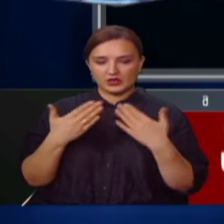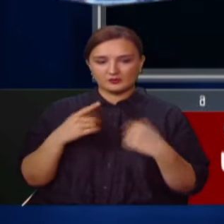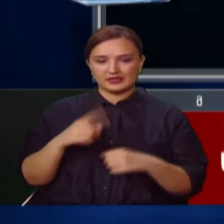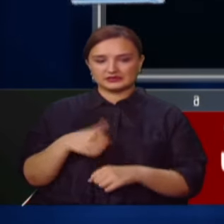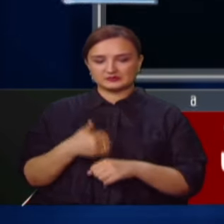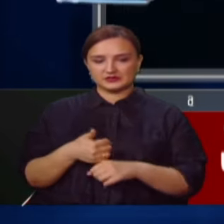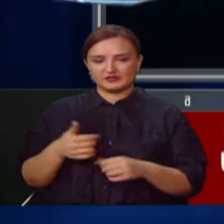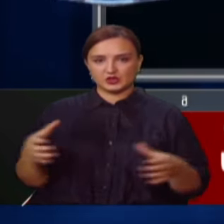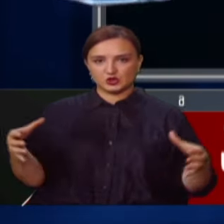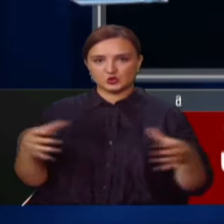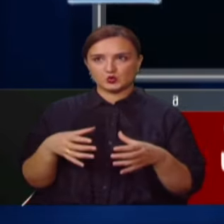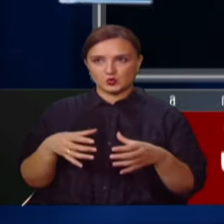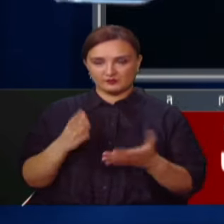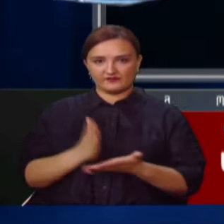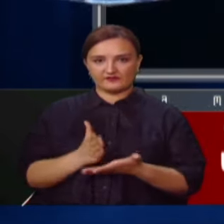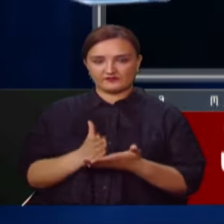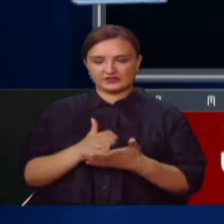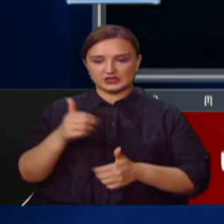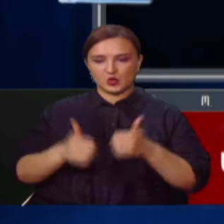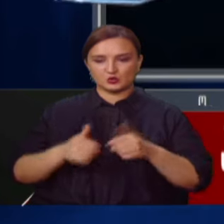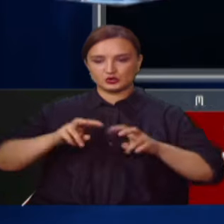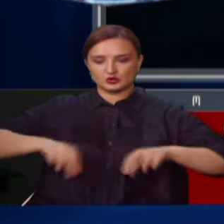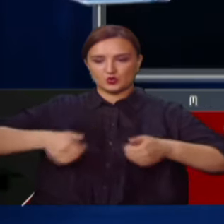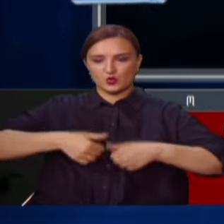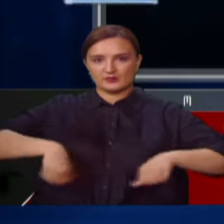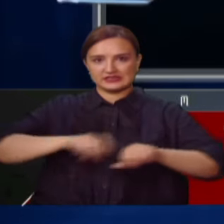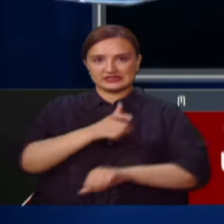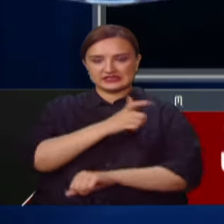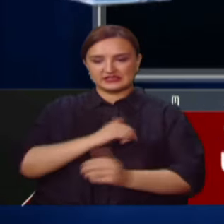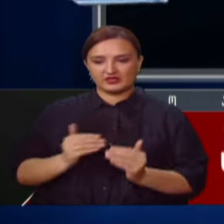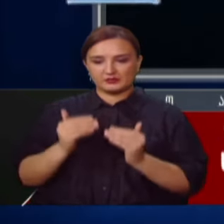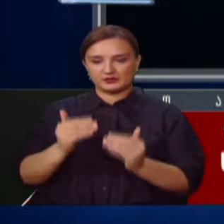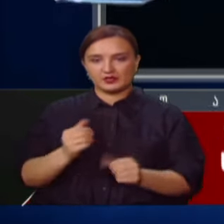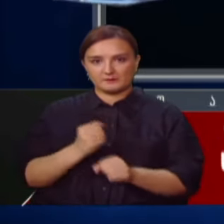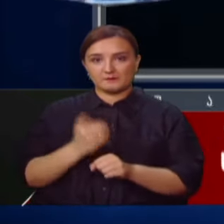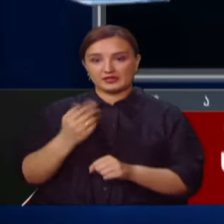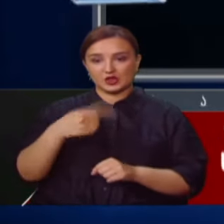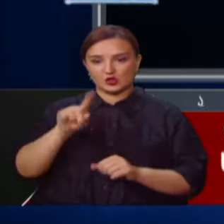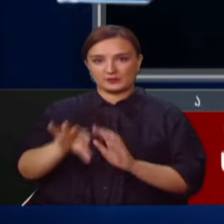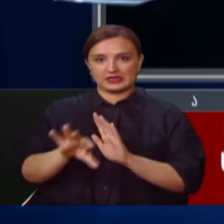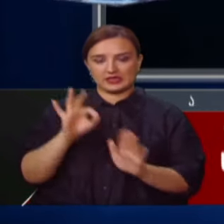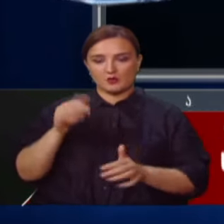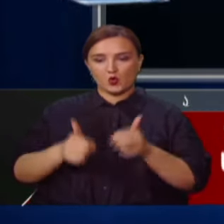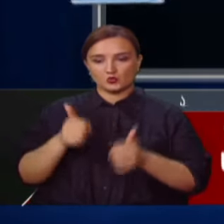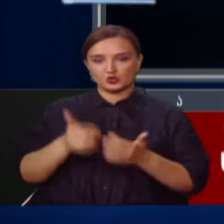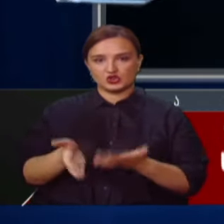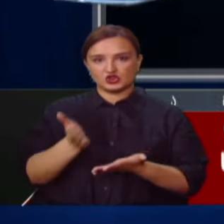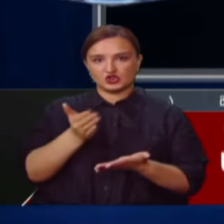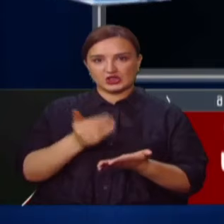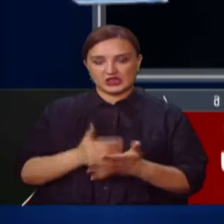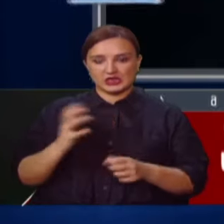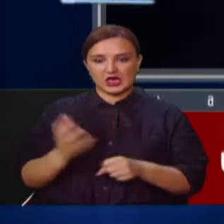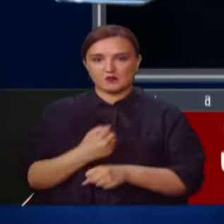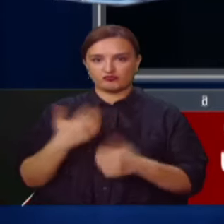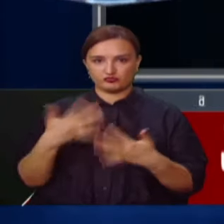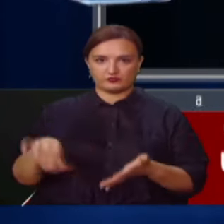მთავარია, ერთიანი ჯგუფური პლატფორმა გააჩნიათ საკონკურსო კომისიის სწორედ იმ წევრებთან, რომლებმაც მოახდინეს მათი ნომინირება და კონკურსის შედეგად ეგრეთ წოდებულ